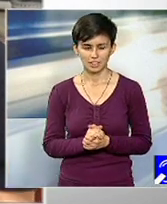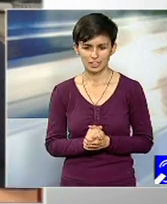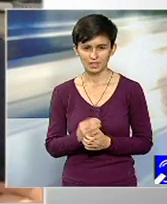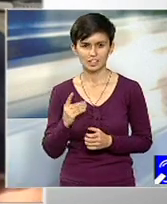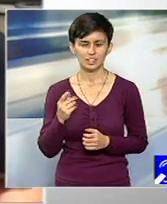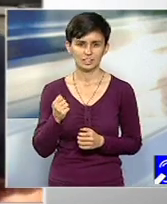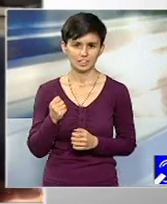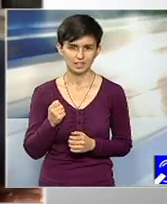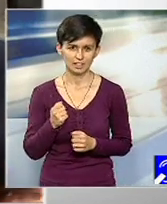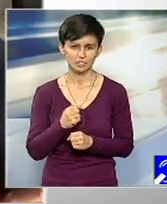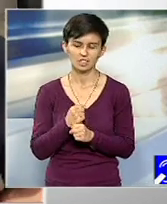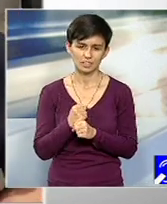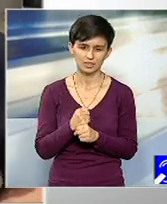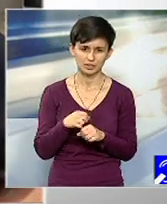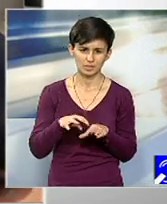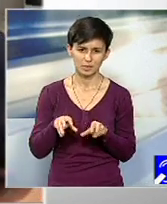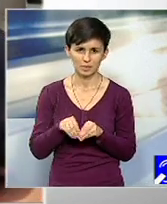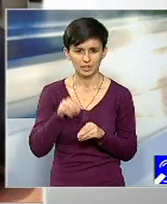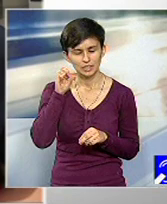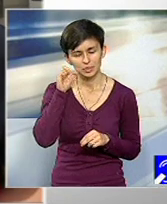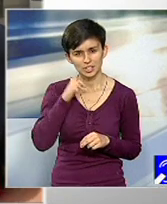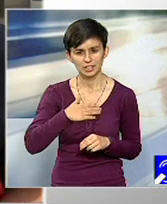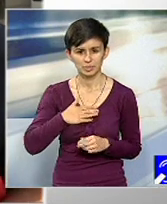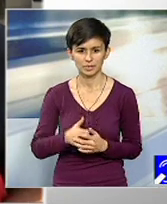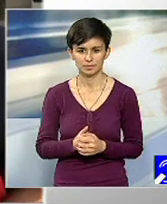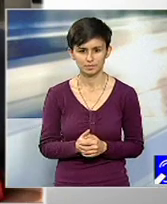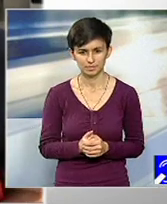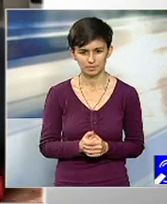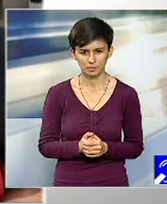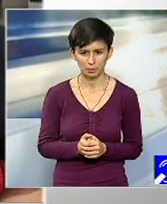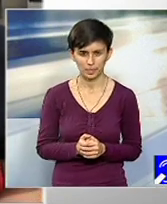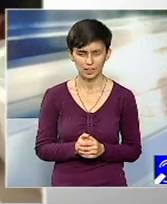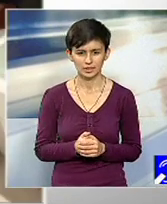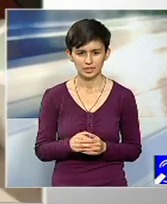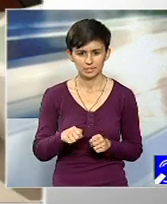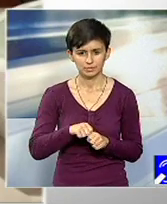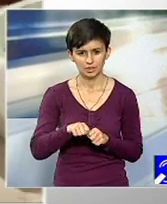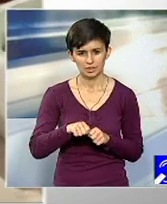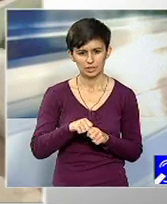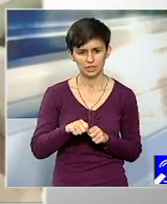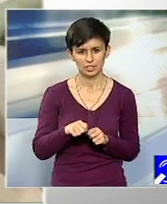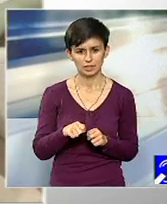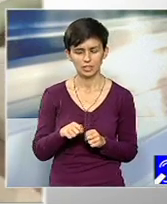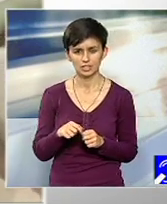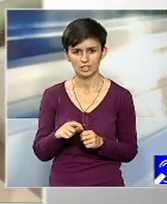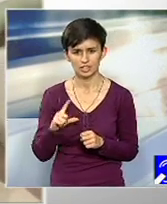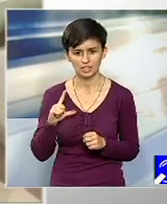Gem făcut de tati. Și spuneai de coaja asta de lămâie. Da, se după pune. Ce amestec.